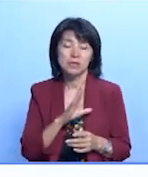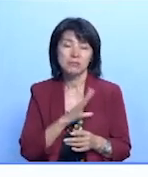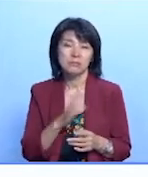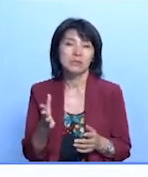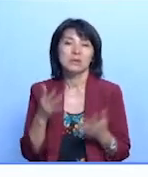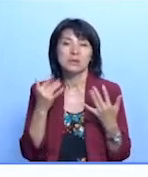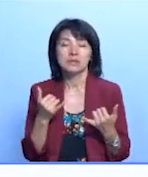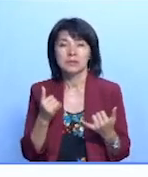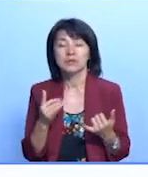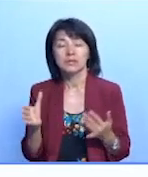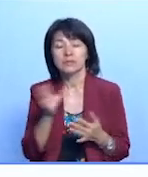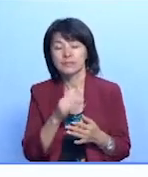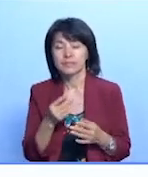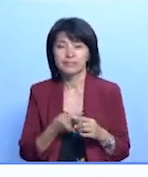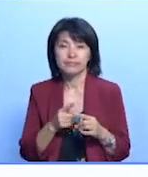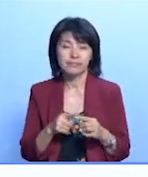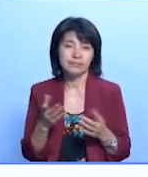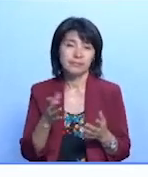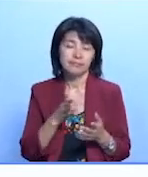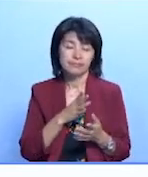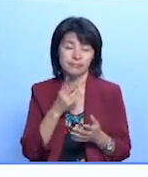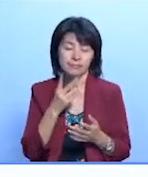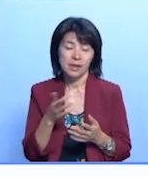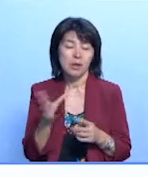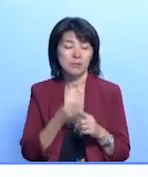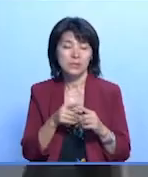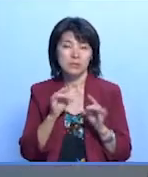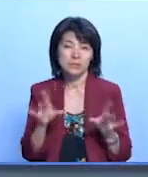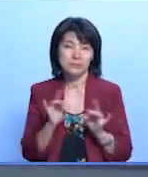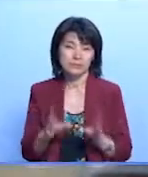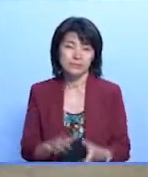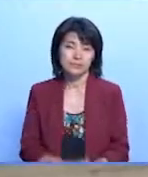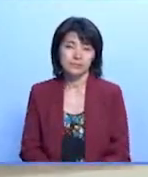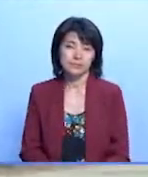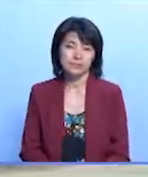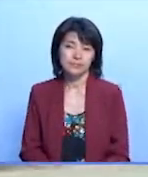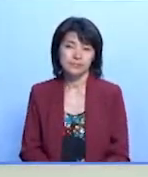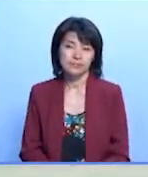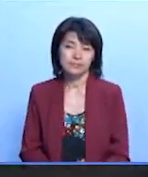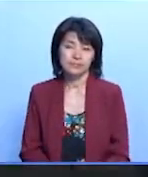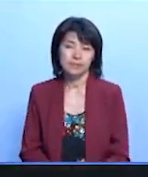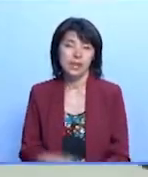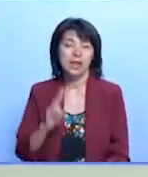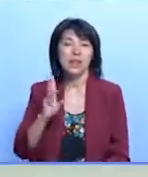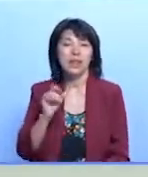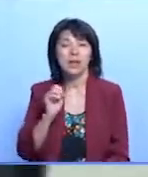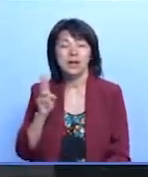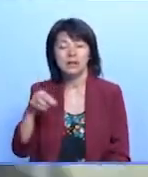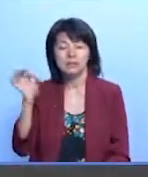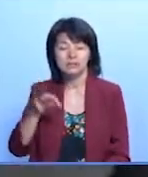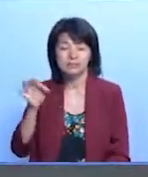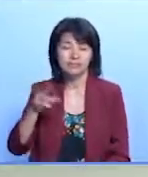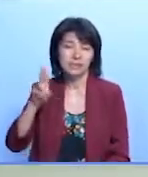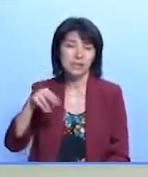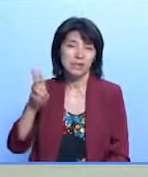жатыр. Бұл жайында төтенше жағдай департаментіндегі брифинг айтылды. Апта лак пен бояулар шығаратын кәсіпорынның